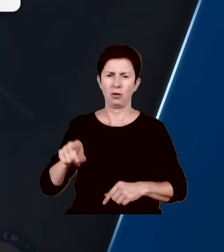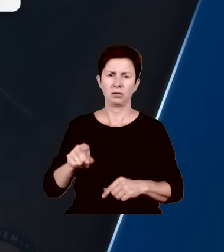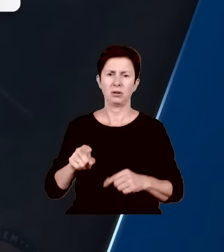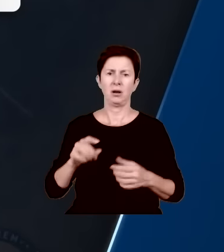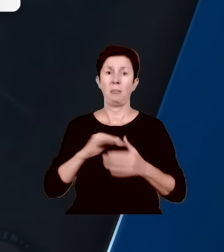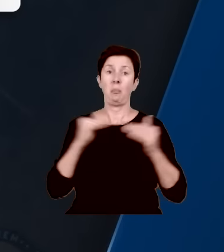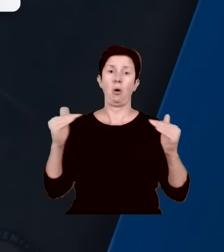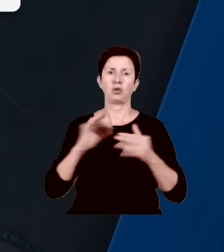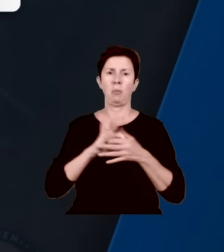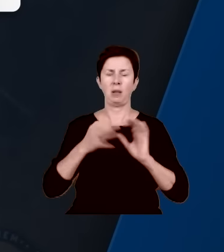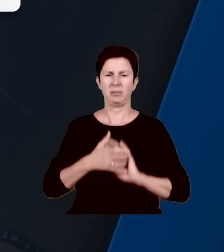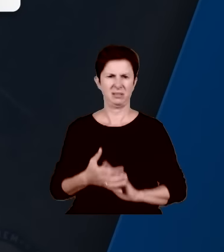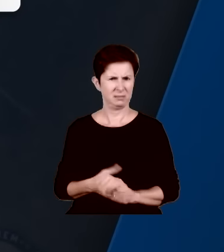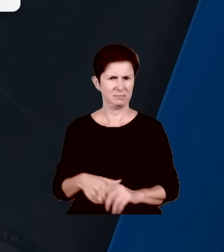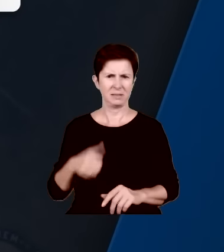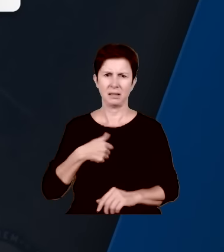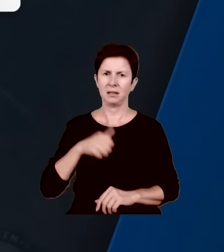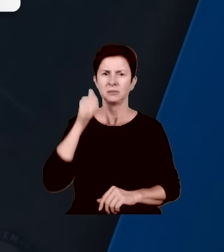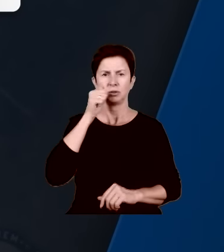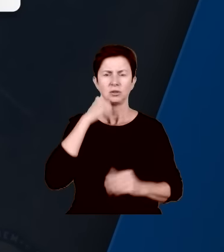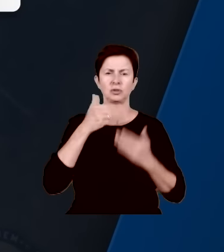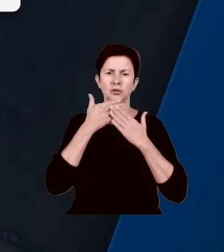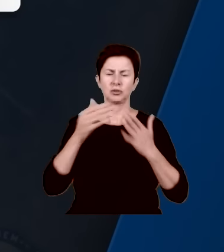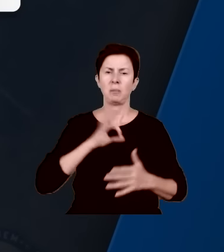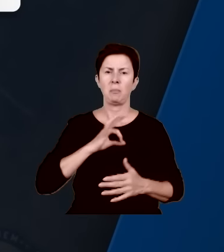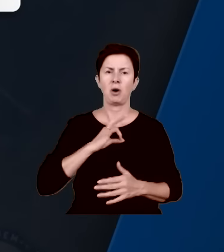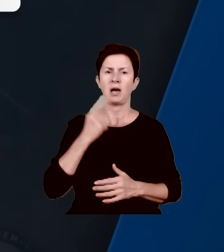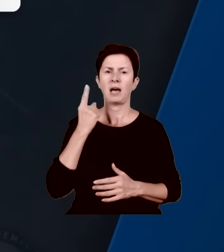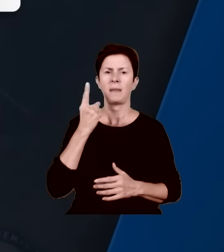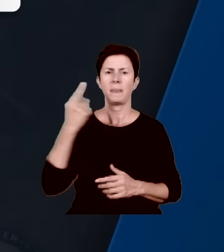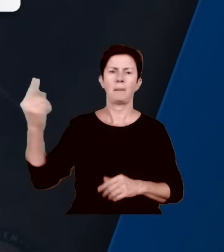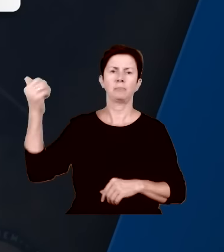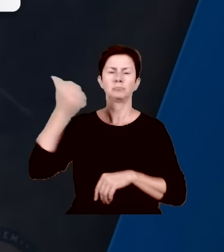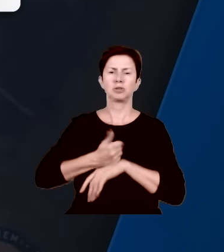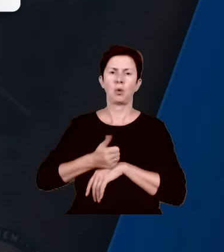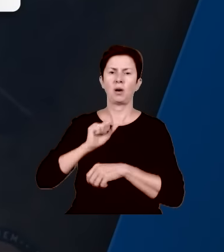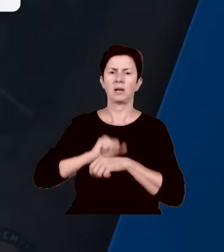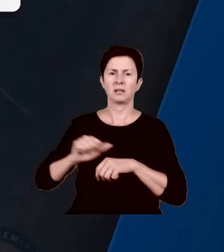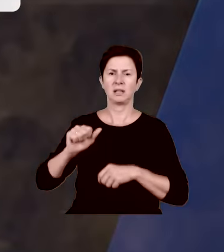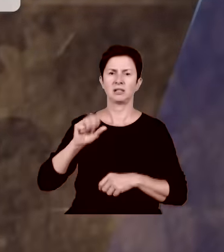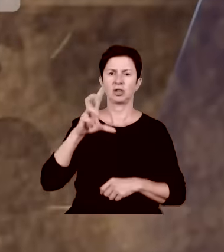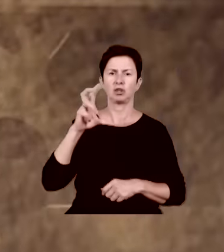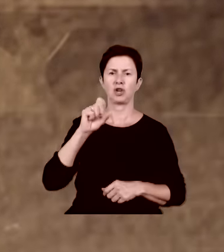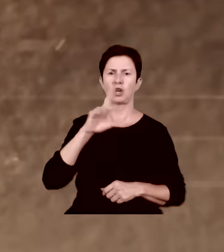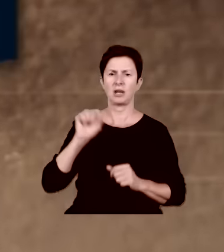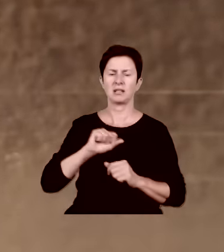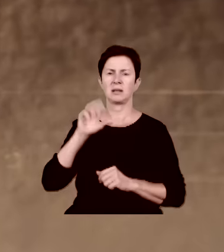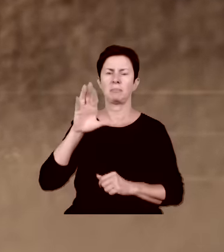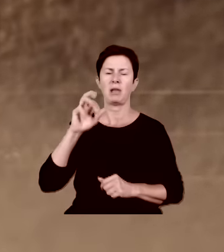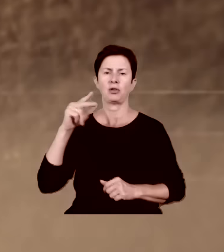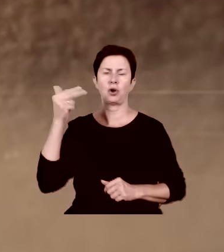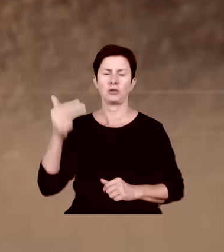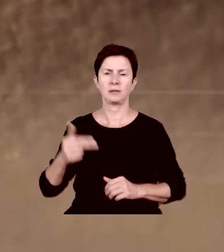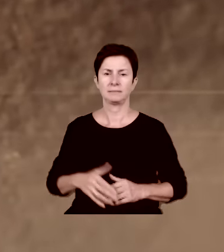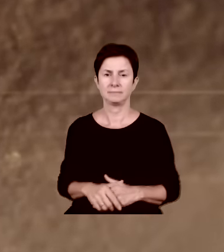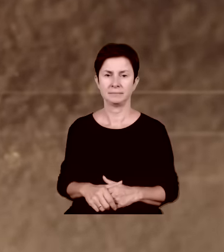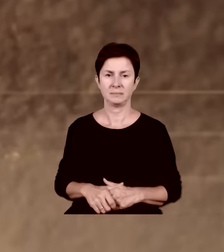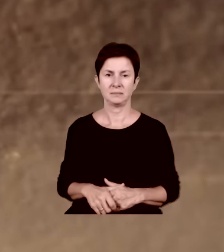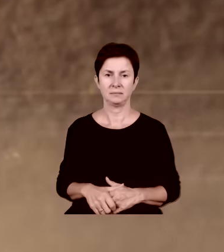poziom. Każdego dnia dziękuję, że moimi jedynymi przełożonymi są Włodek Czarzasty i Robert Biedroń.